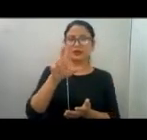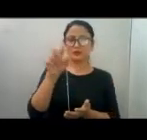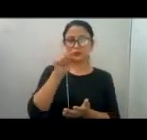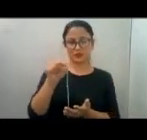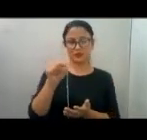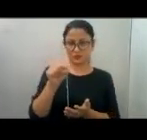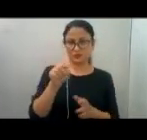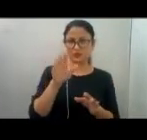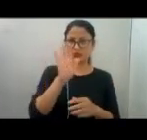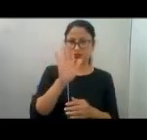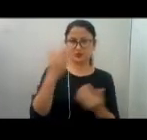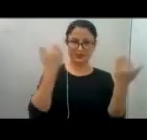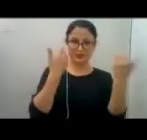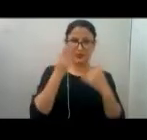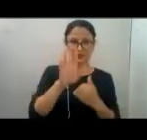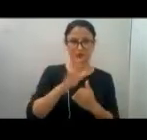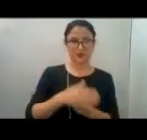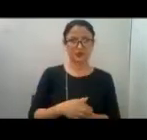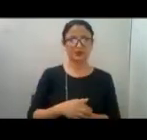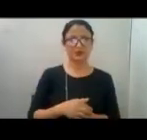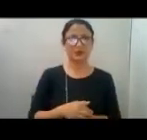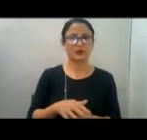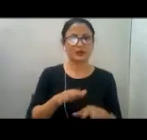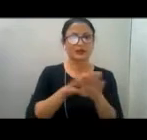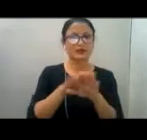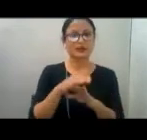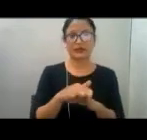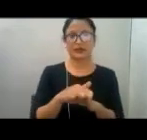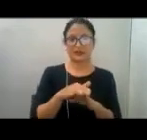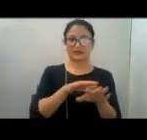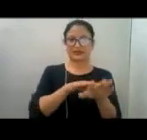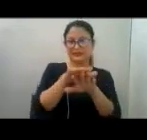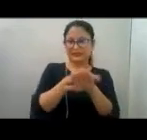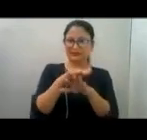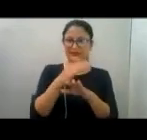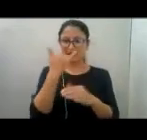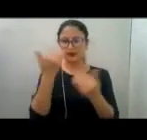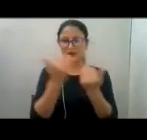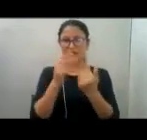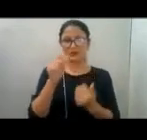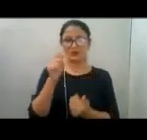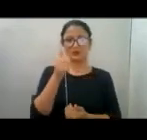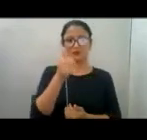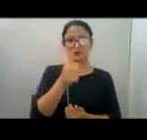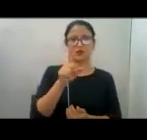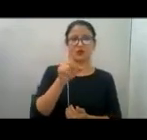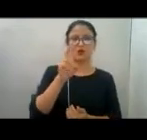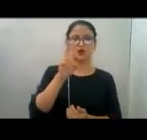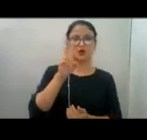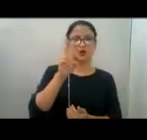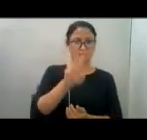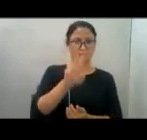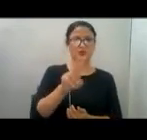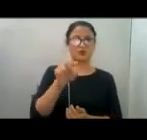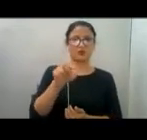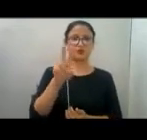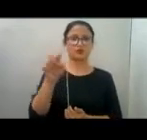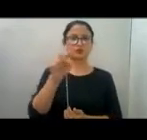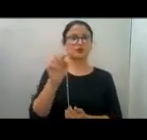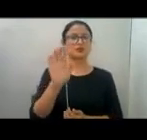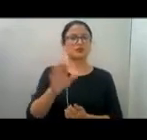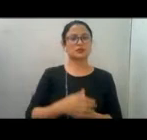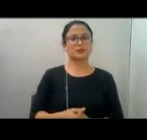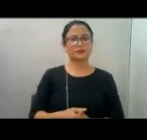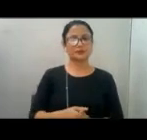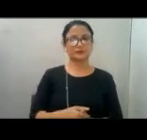यो भायोलेन्स भएको छ, धेरै कारणहरू एकभन्दा बढी कारणले चाहिँ 62.2% भायोलेन्स भएको छ। नेक्स्ट स्लाइड।